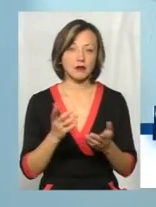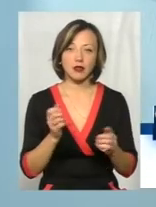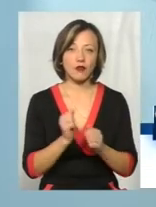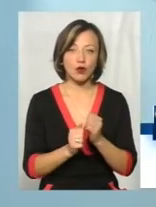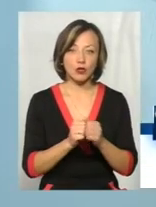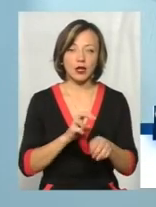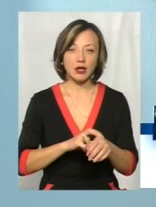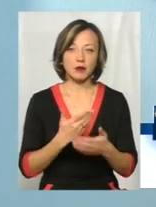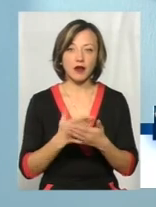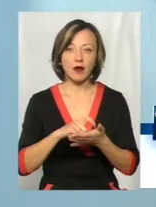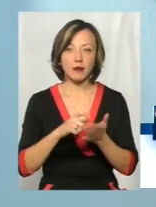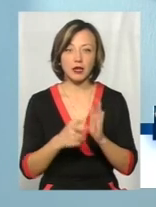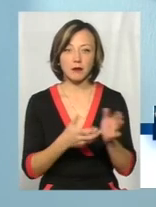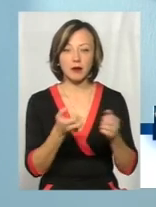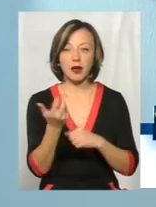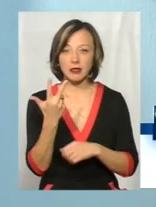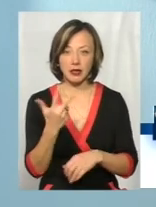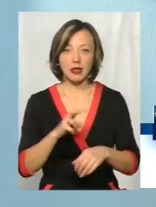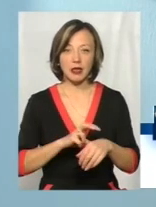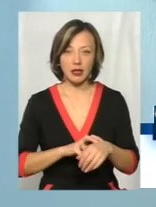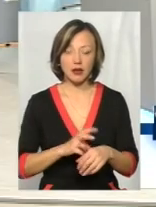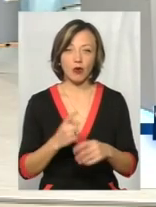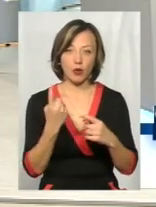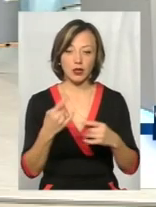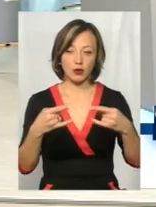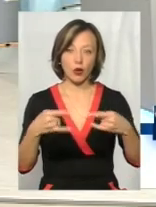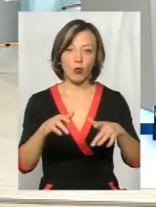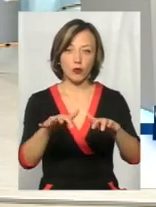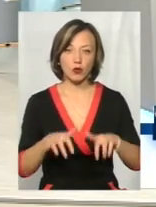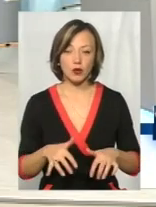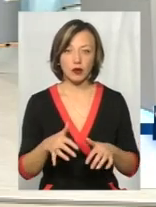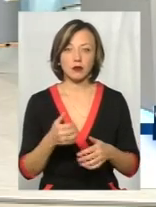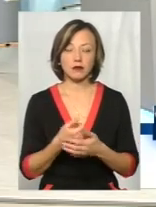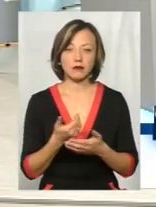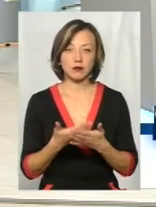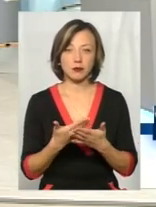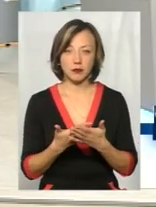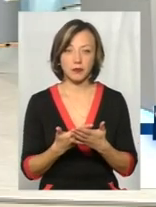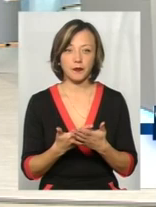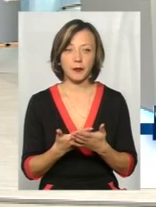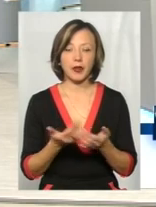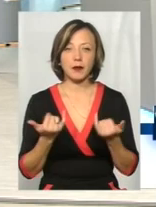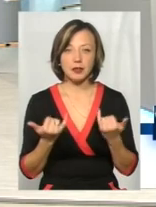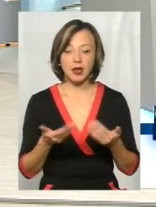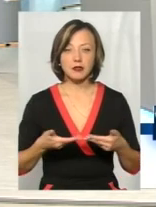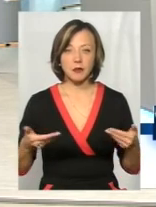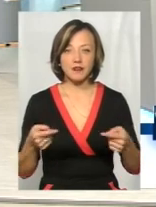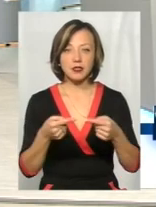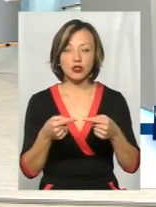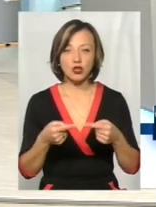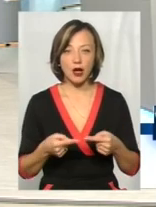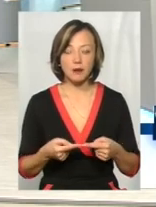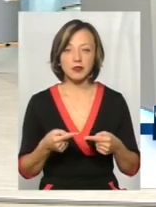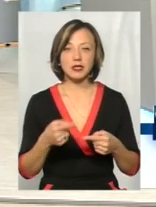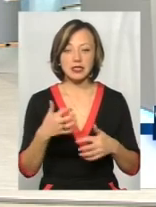кожного лікаря. Наприклад, в кабінеті приймає три лікаря. Так, що це один комп'ютер. Ми зараз визначаємося